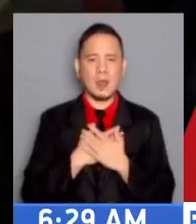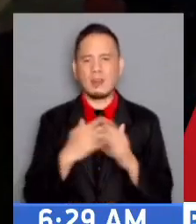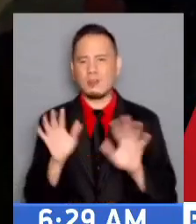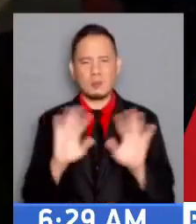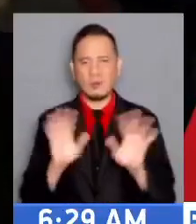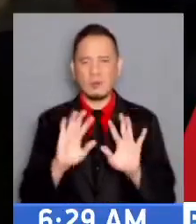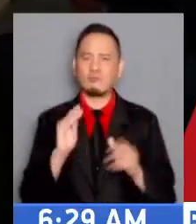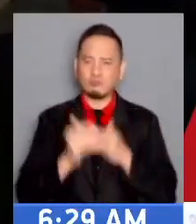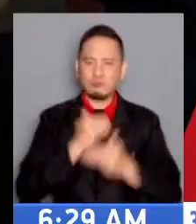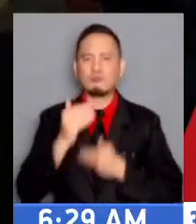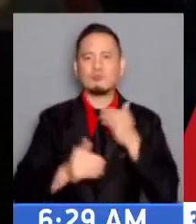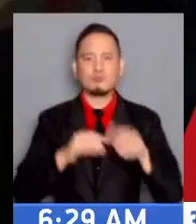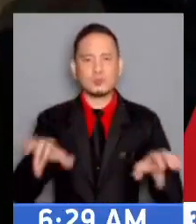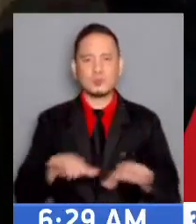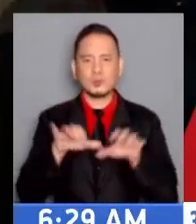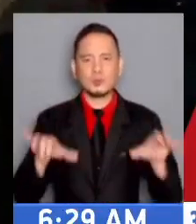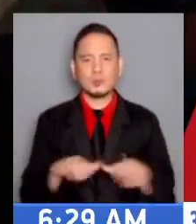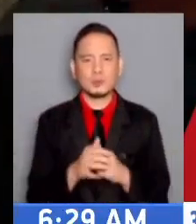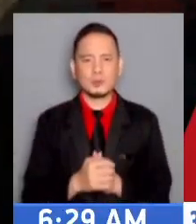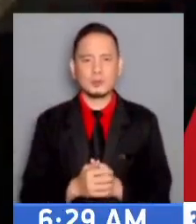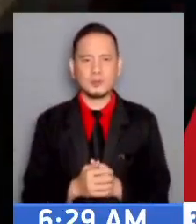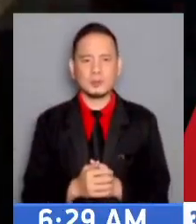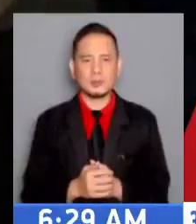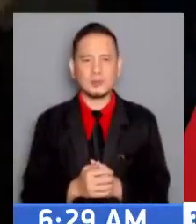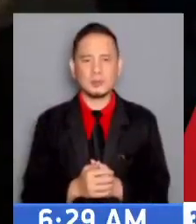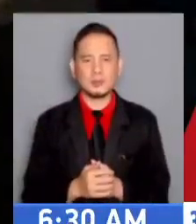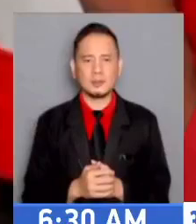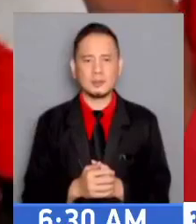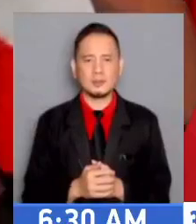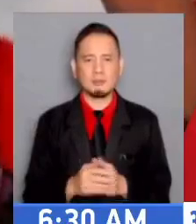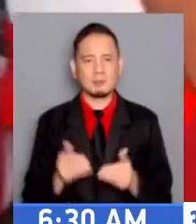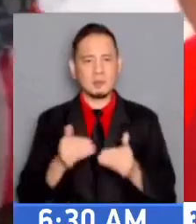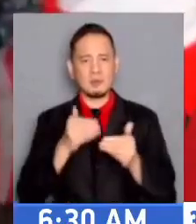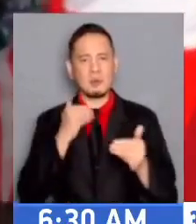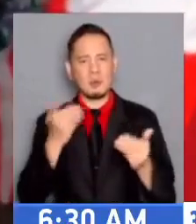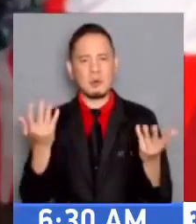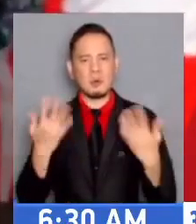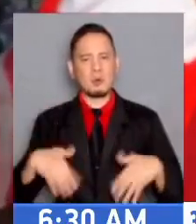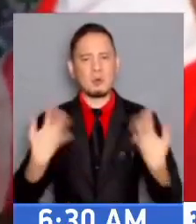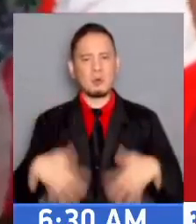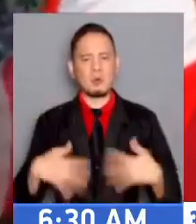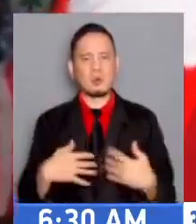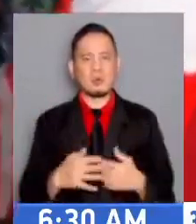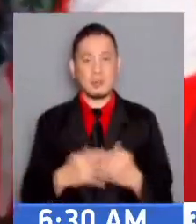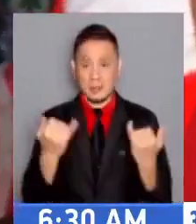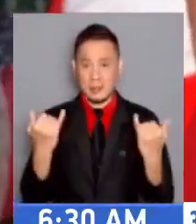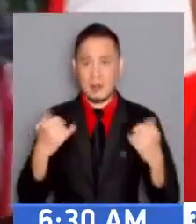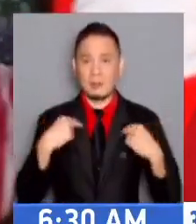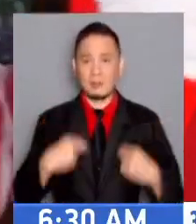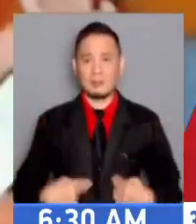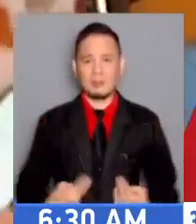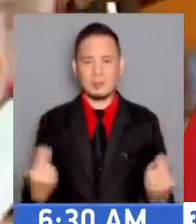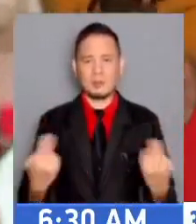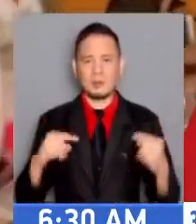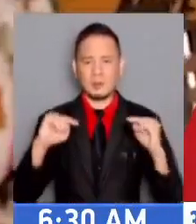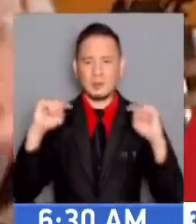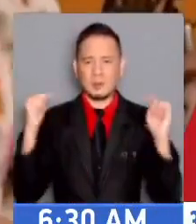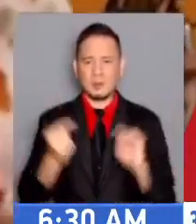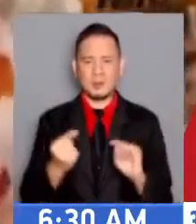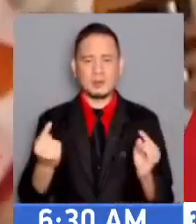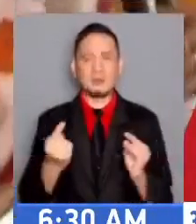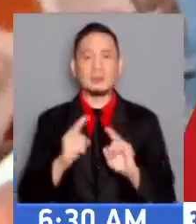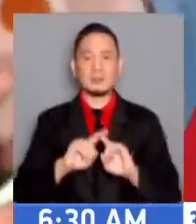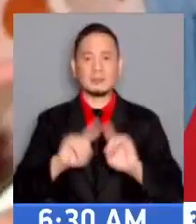talagang medyo payat. Ngayon, okay na katawan ko. Pinagaling din daw siya sa kanyang sakit sa sikmura. Kaya ngayong